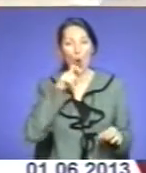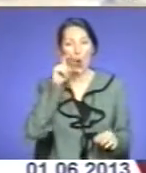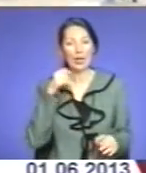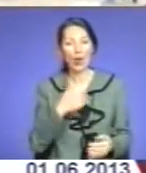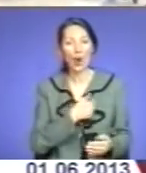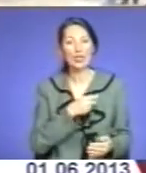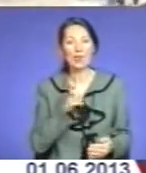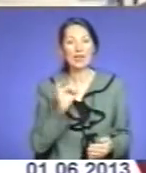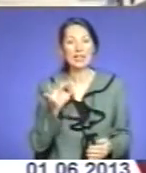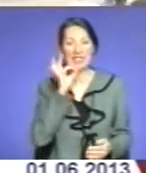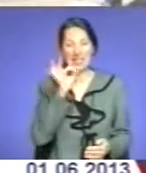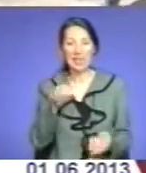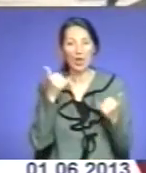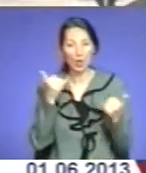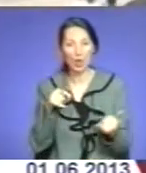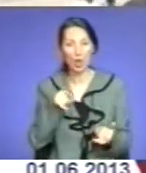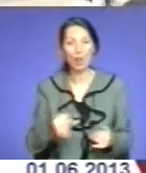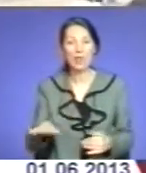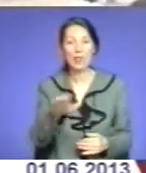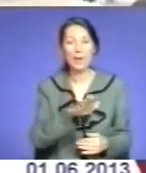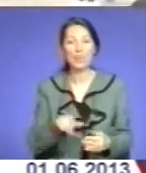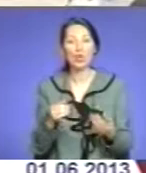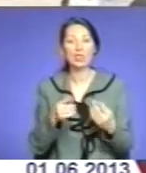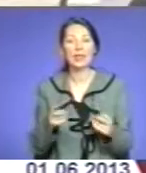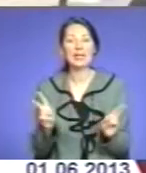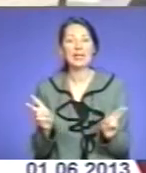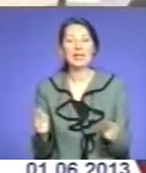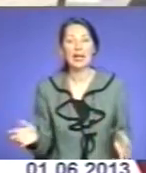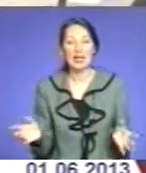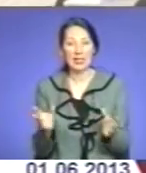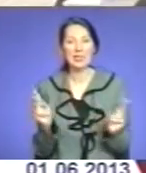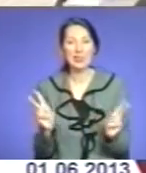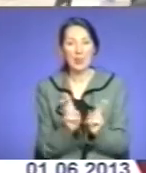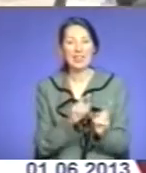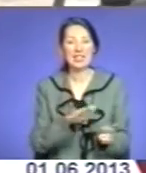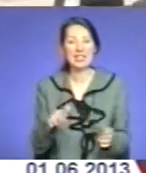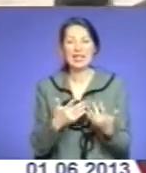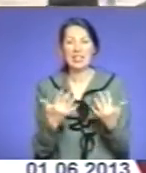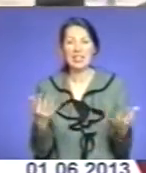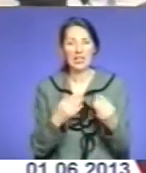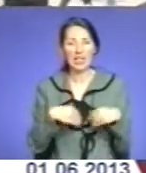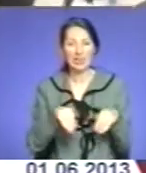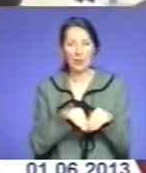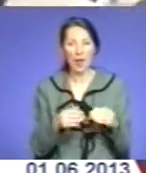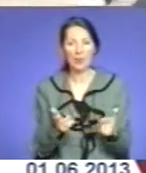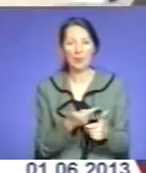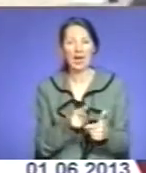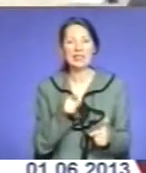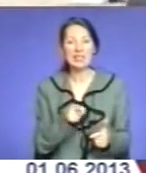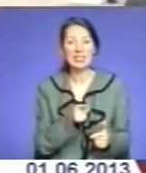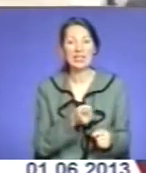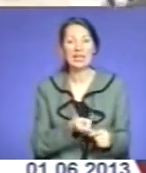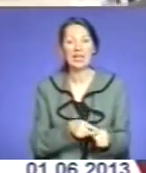сьогодні тут на площі зібралися дітки різних сімей, але якраз ті, яким